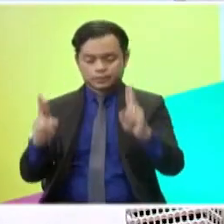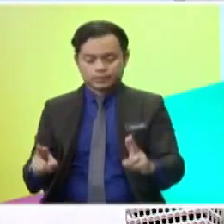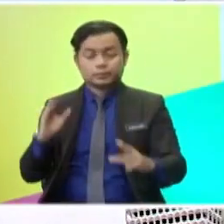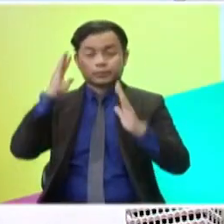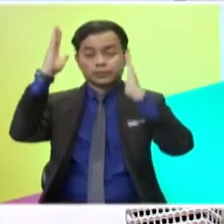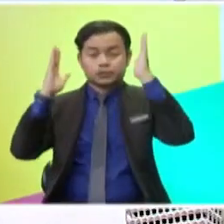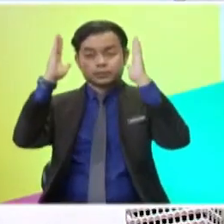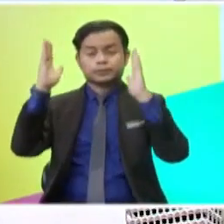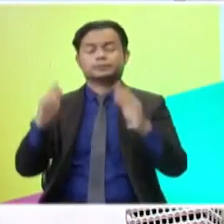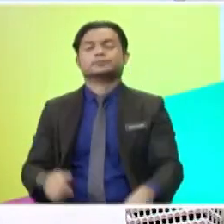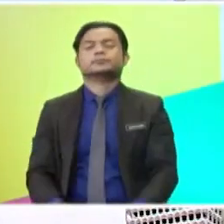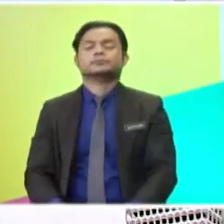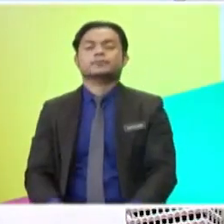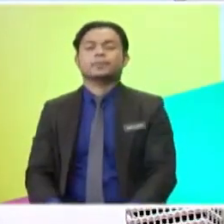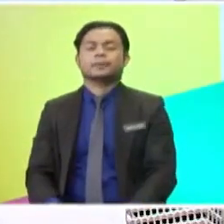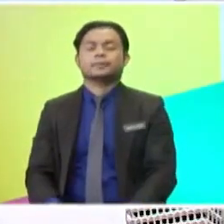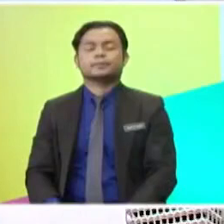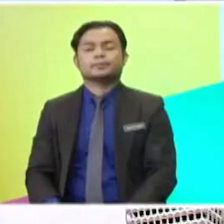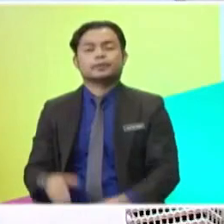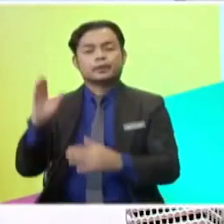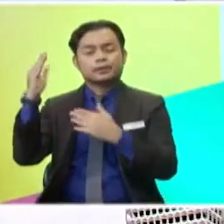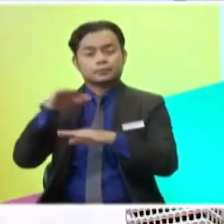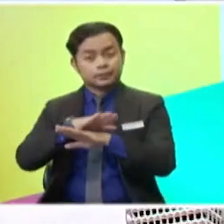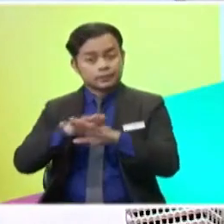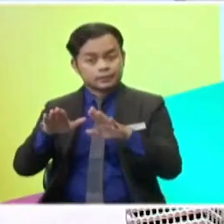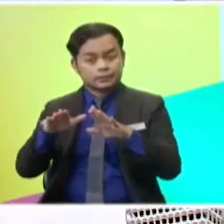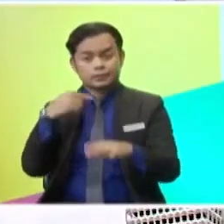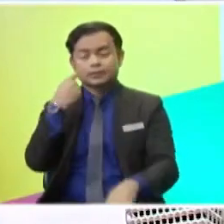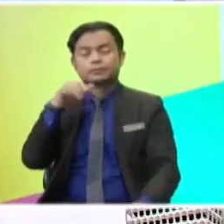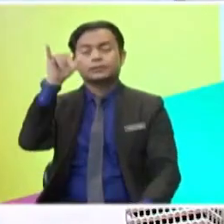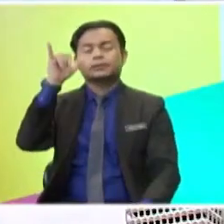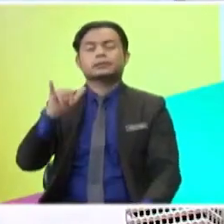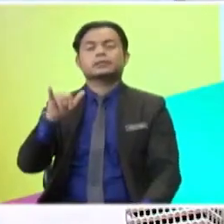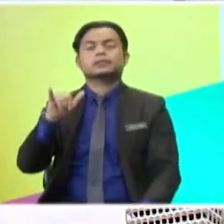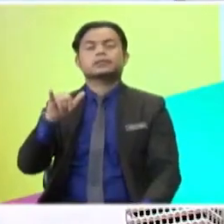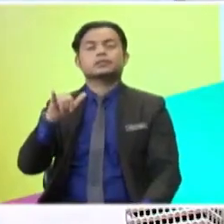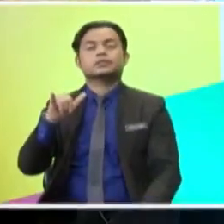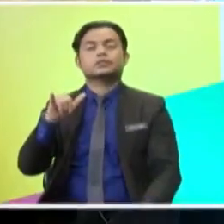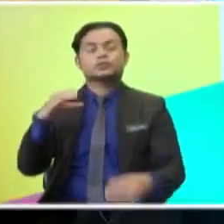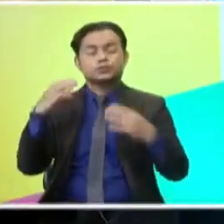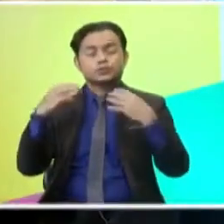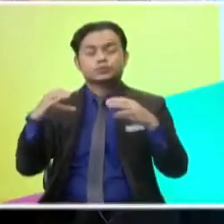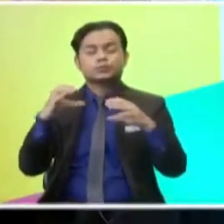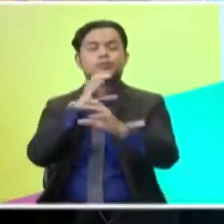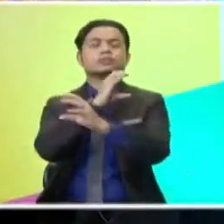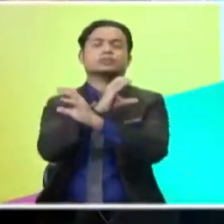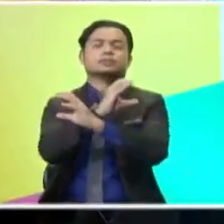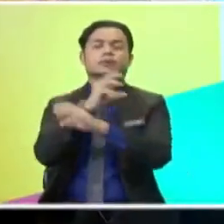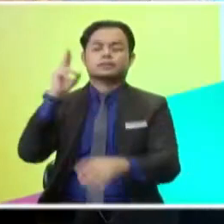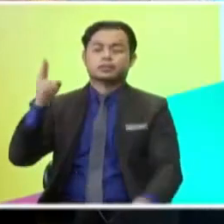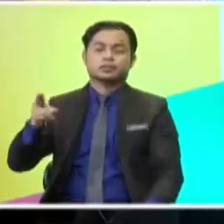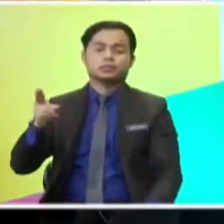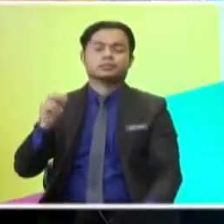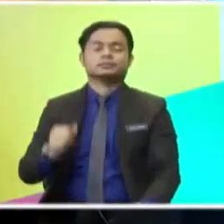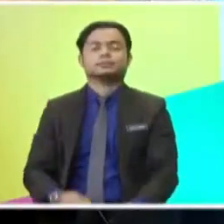belajar daripada sejarah. So, harap-harap tak adalah sesiapa yang cuba mencabar sejarah. Itu dia. Jadi,